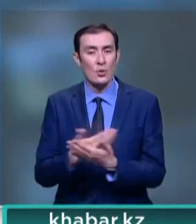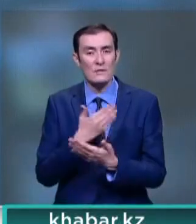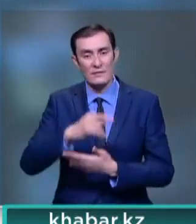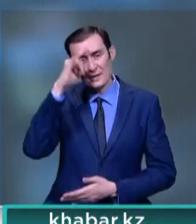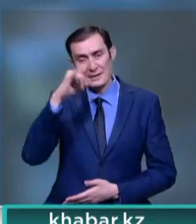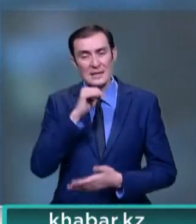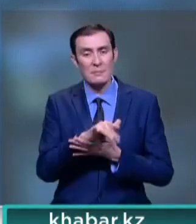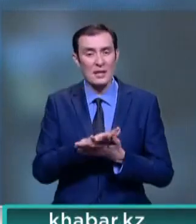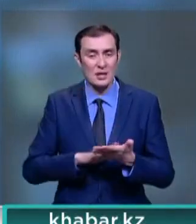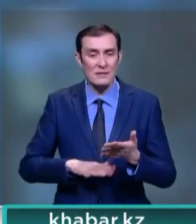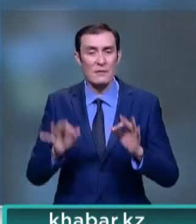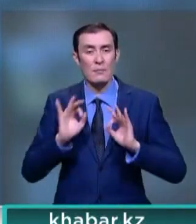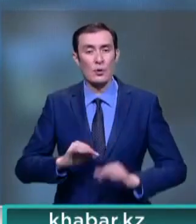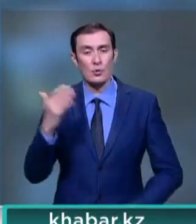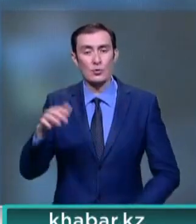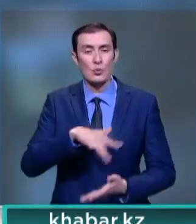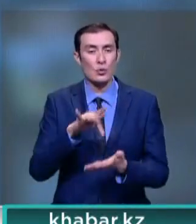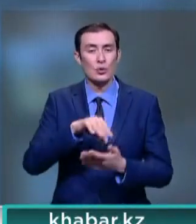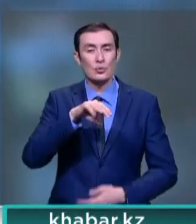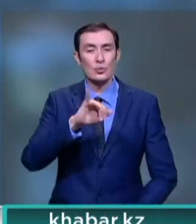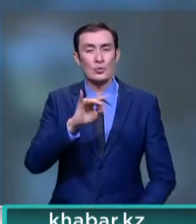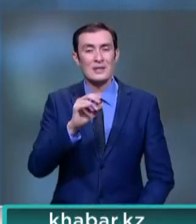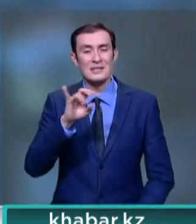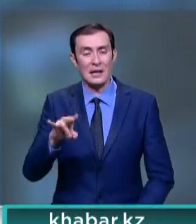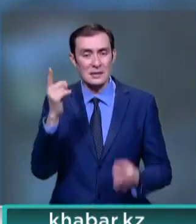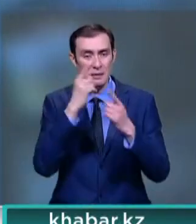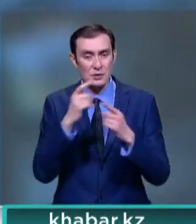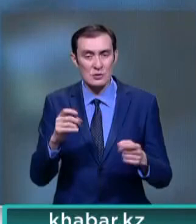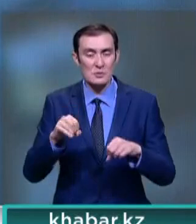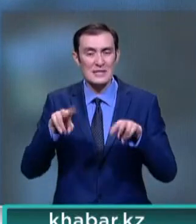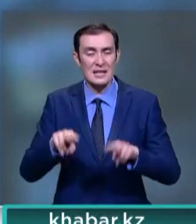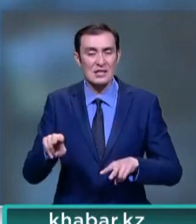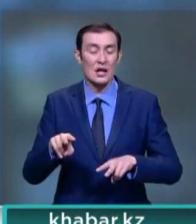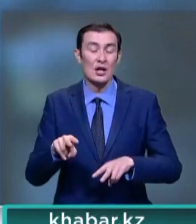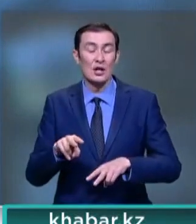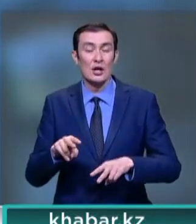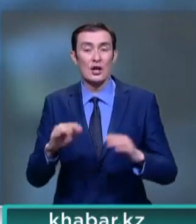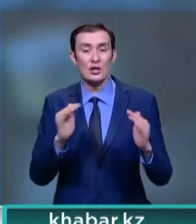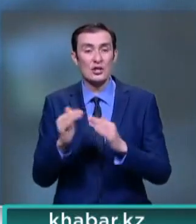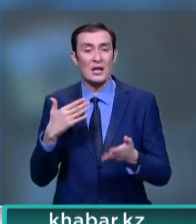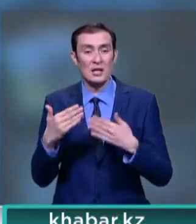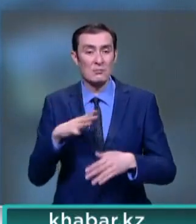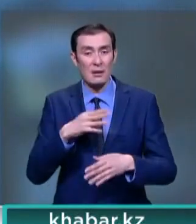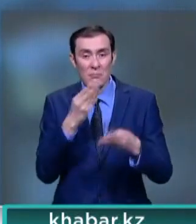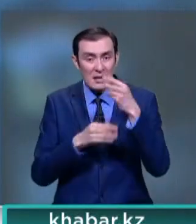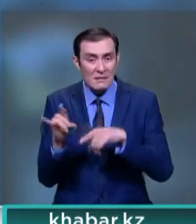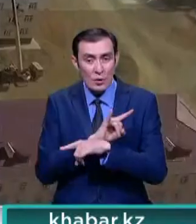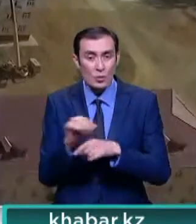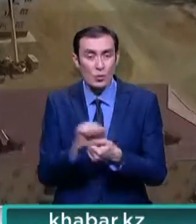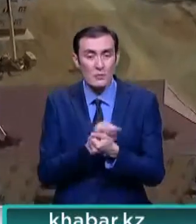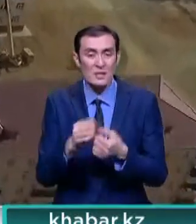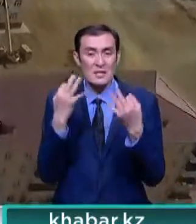Вернемся к событиям в нашей стране. В прокуратуре Туркестана сообщили, что специалист отдела жилищных отношений подделывал документы